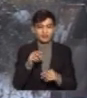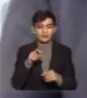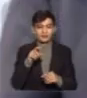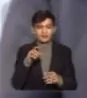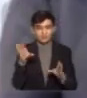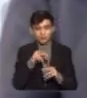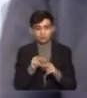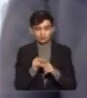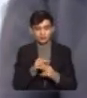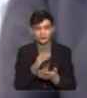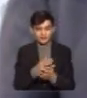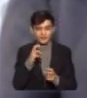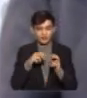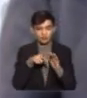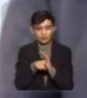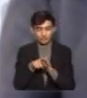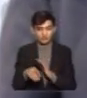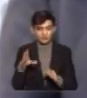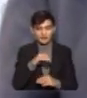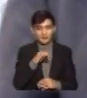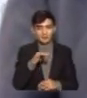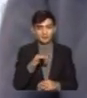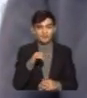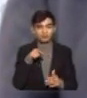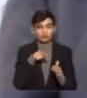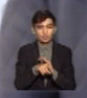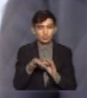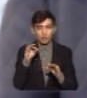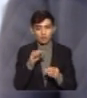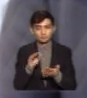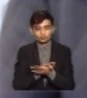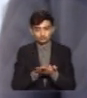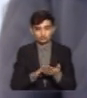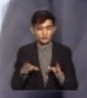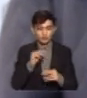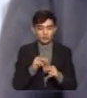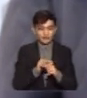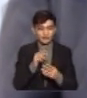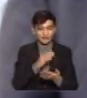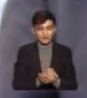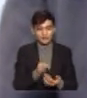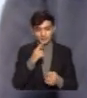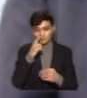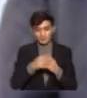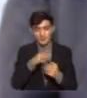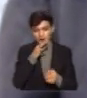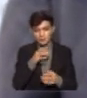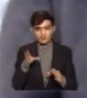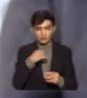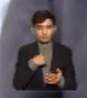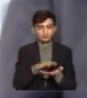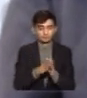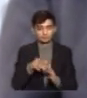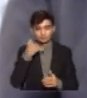айтады. Оның істеп жатқан жұмыстары ішіндегі жаңағы жабдықтарын реттеп жөндеп жатыр. Енді жақын арада бұл кісілермен